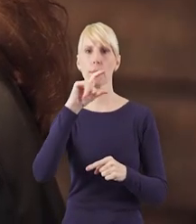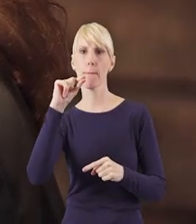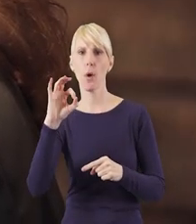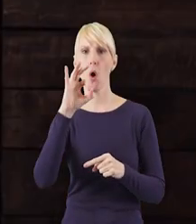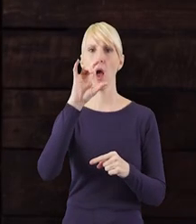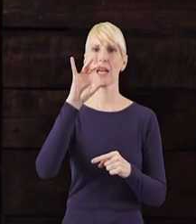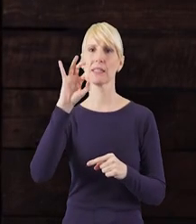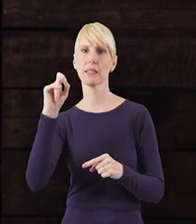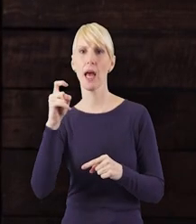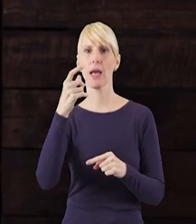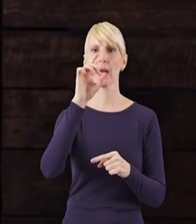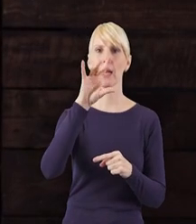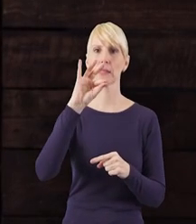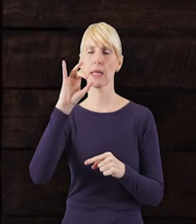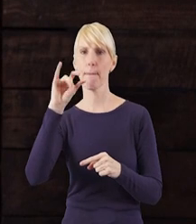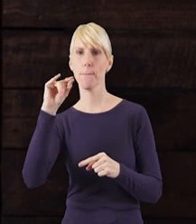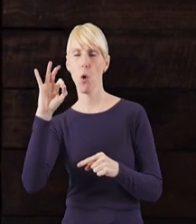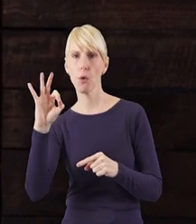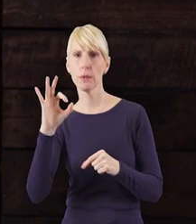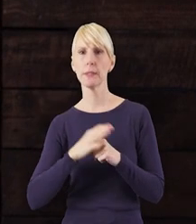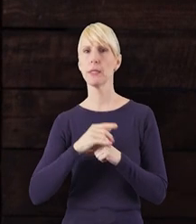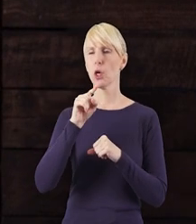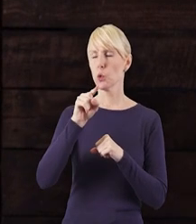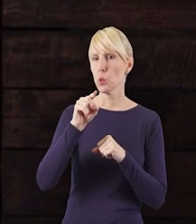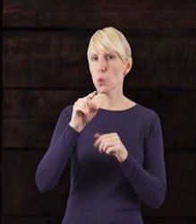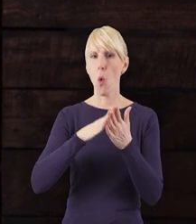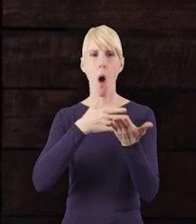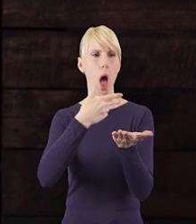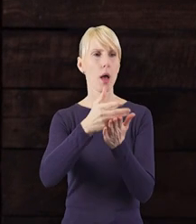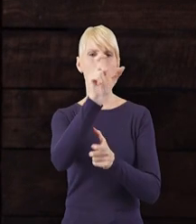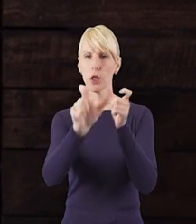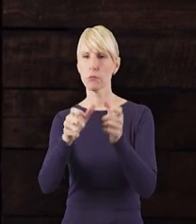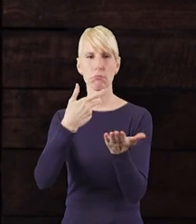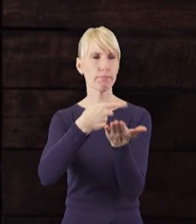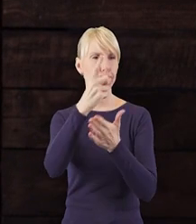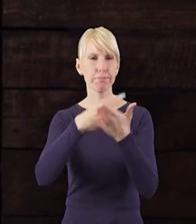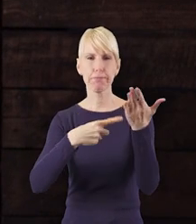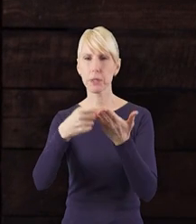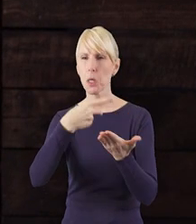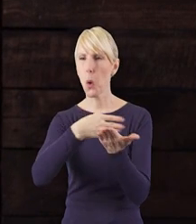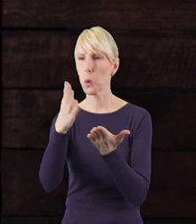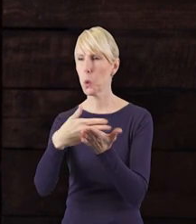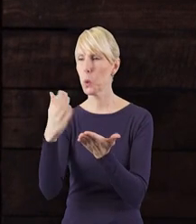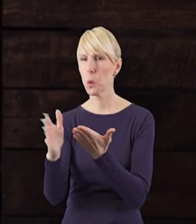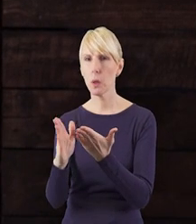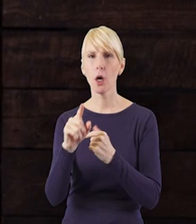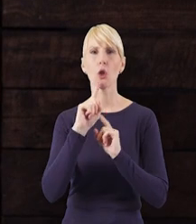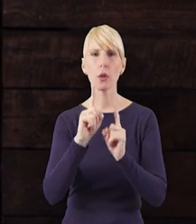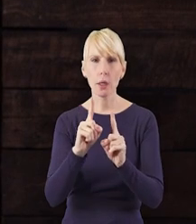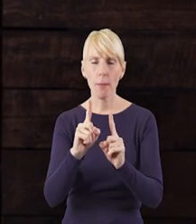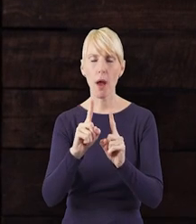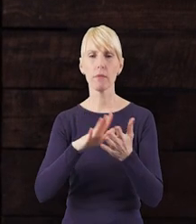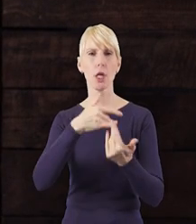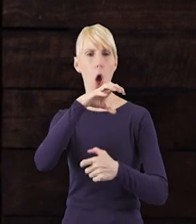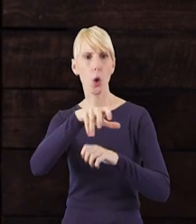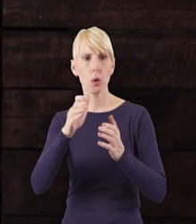i Gestapo. Poza politycznym oczyszczeniem terenu, czyli eliminacją osób wskazanych w listach proskrypcyjnych, grupy te miały